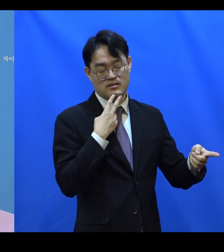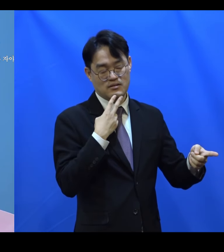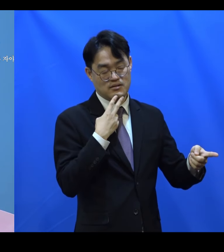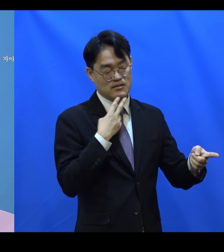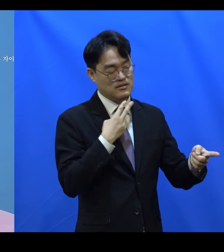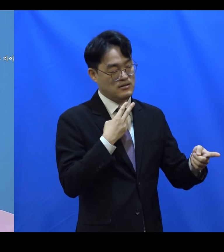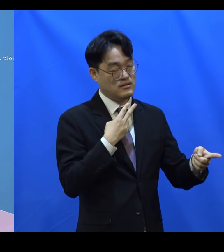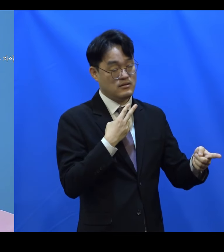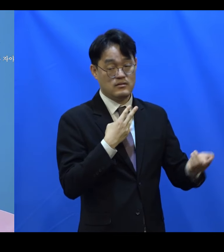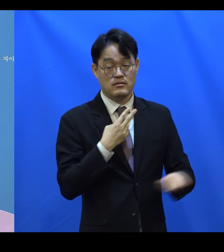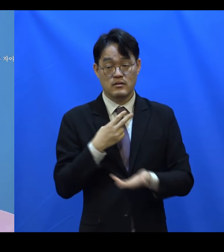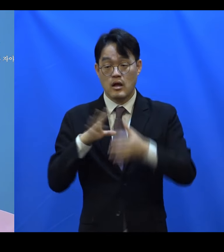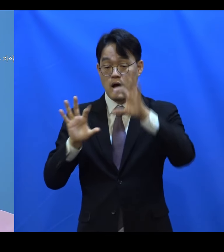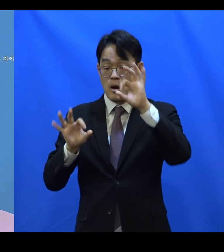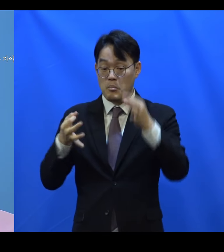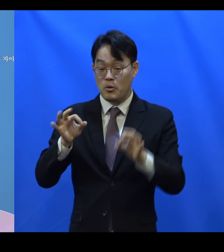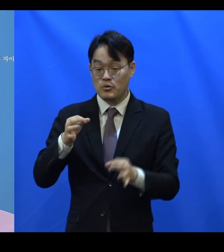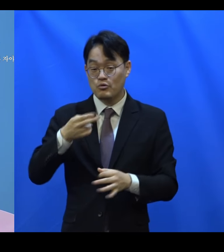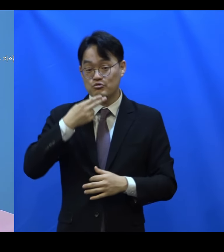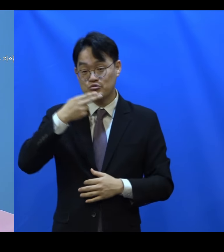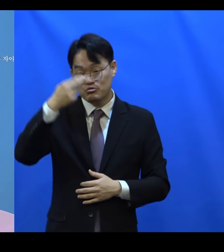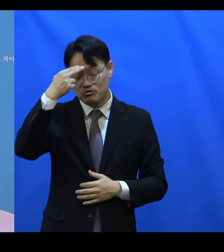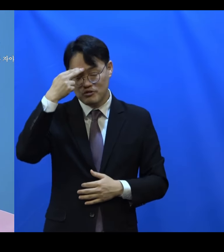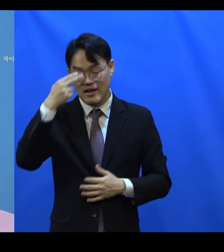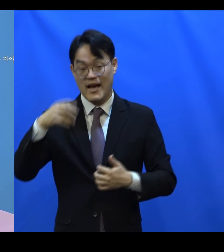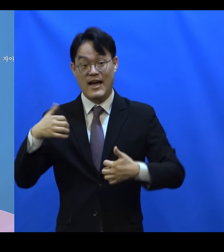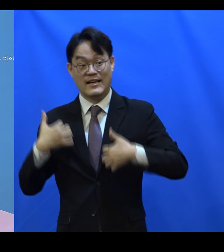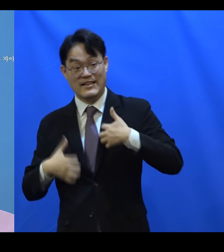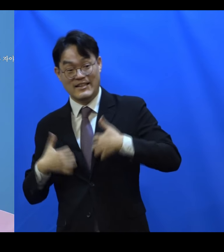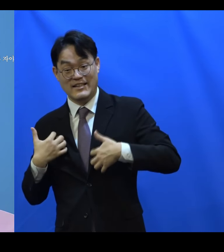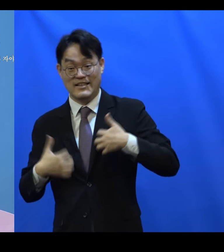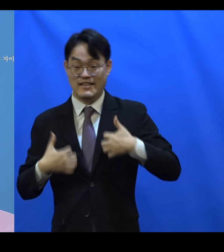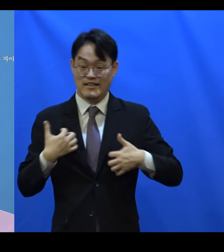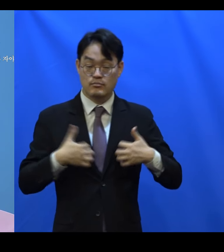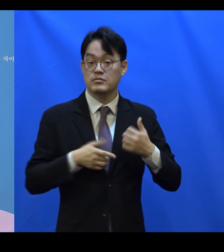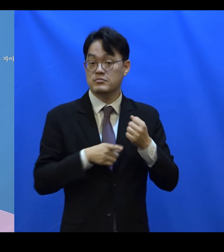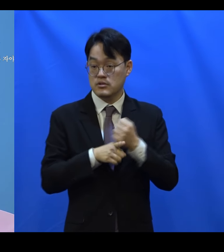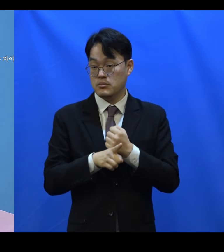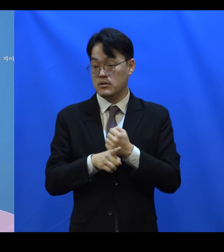여러분, 포도주는 기쁨과 즐거움의 상징입니다. 잔치의 핵심이에요.